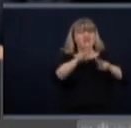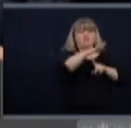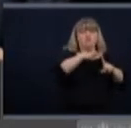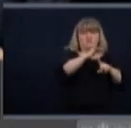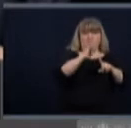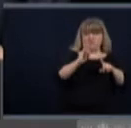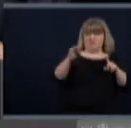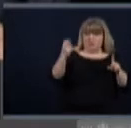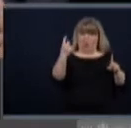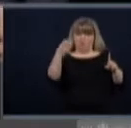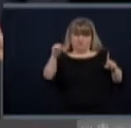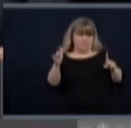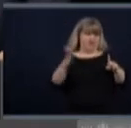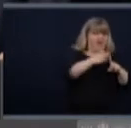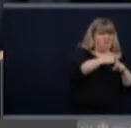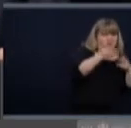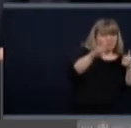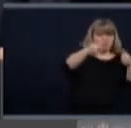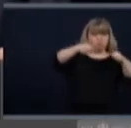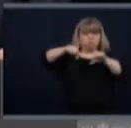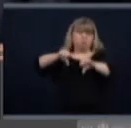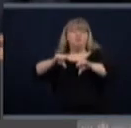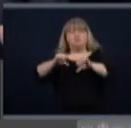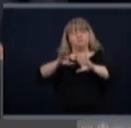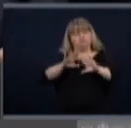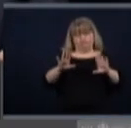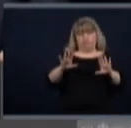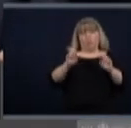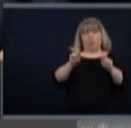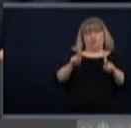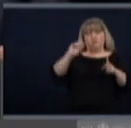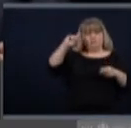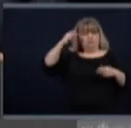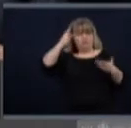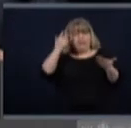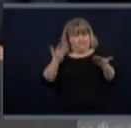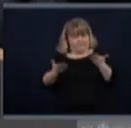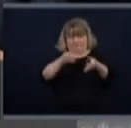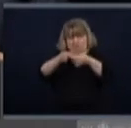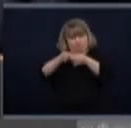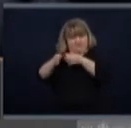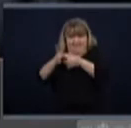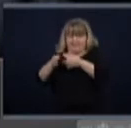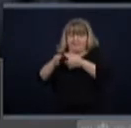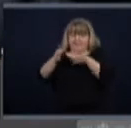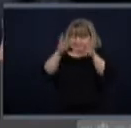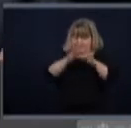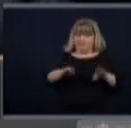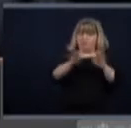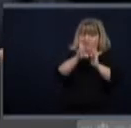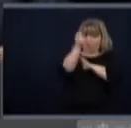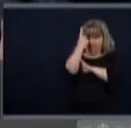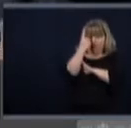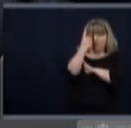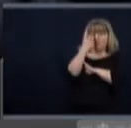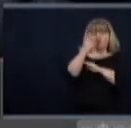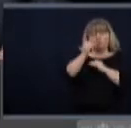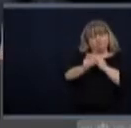s'empirait ou n'était pas comme prévu dans les prochains jours, on va se réajuster. Le mot important, c'est